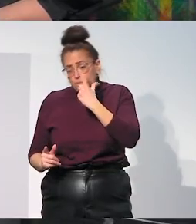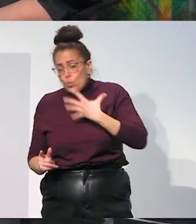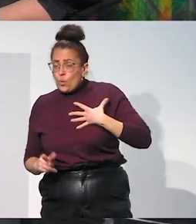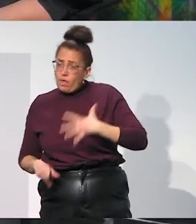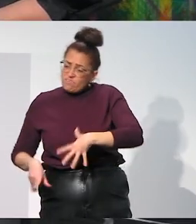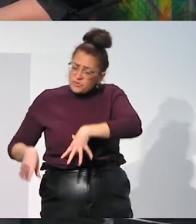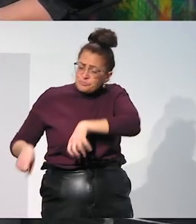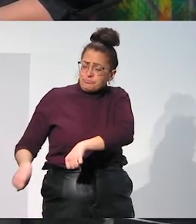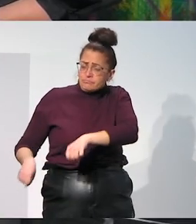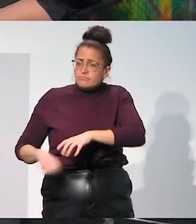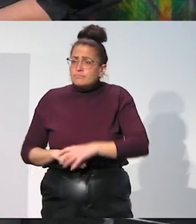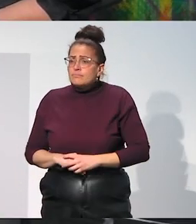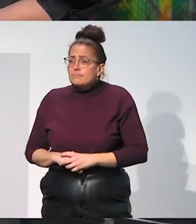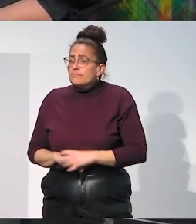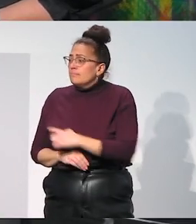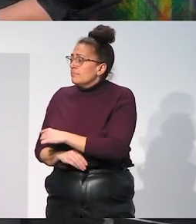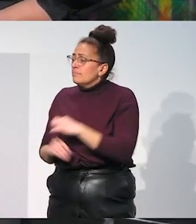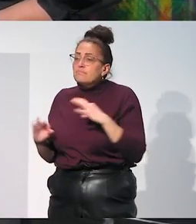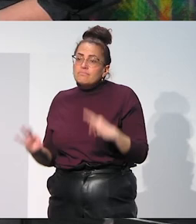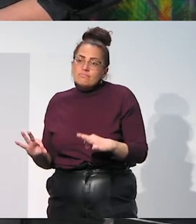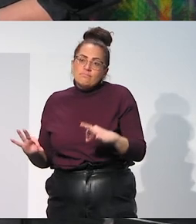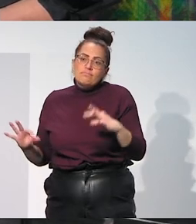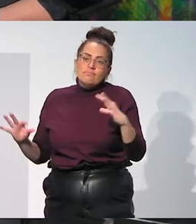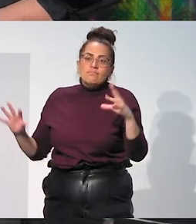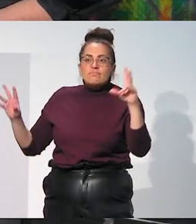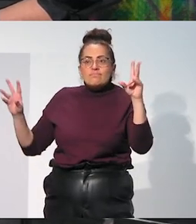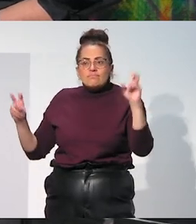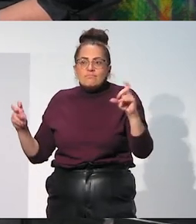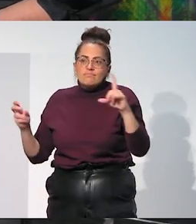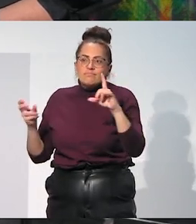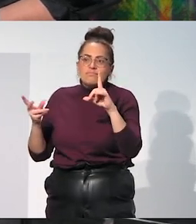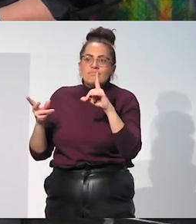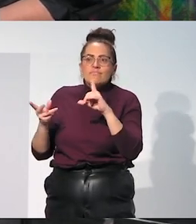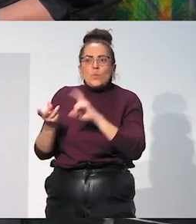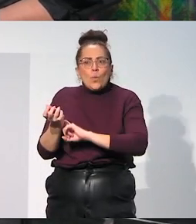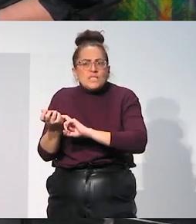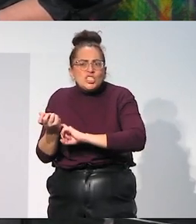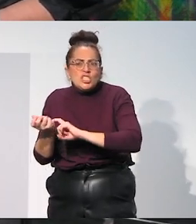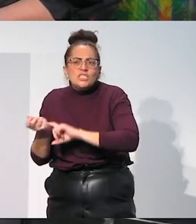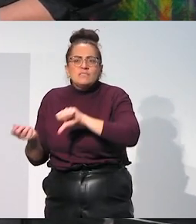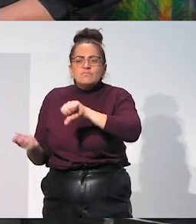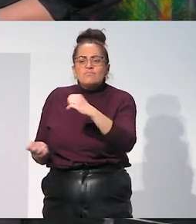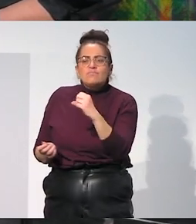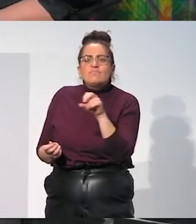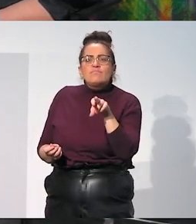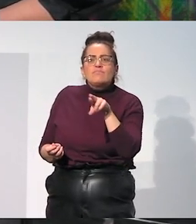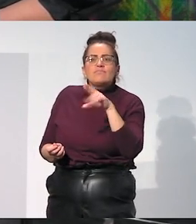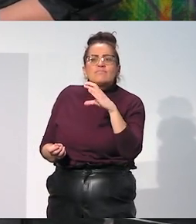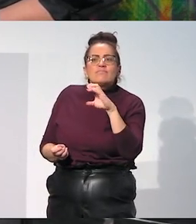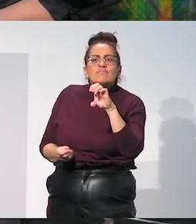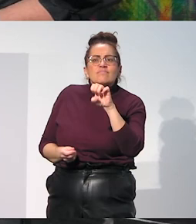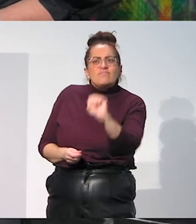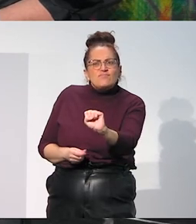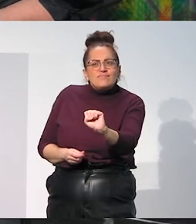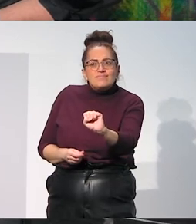Marie-Hélène oui. Lafont, je voudrais oui. qu'on parle oui. des sources. Alors, oui. sources plutôt que racines, mm-hmm. C'est clair à la fin